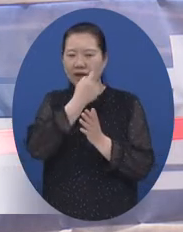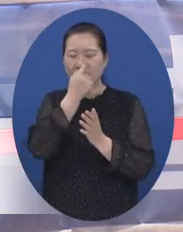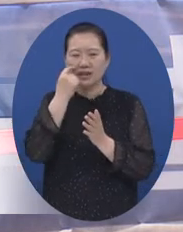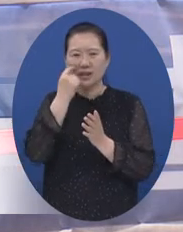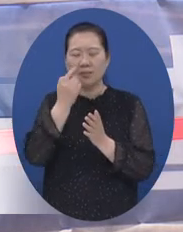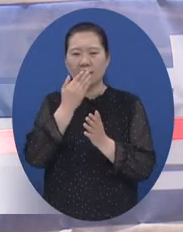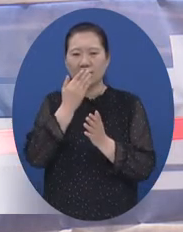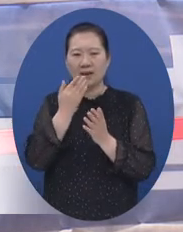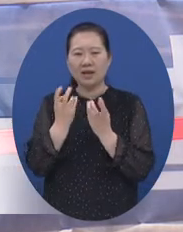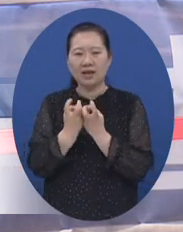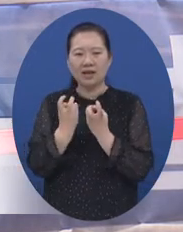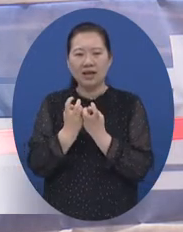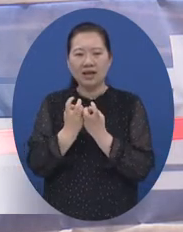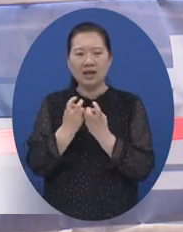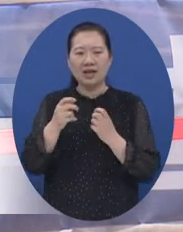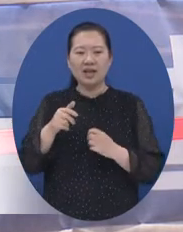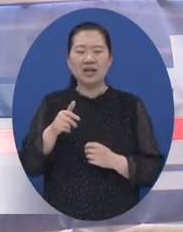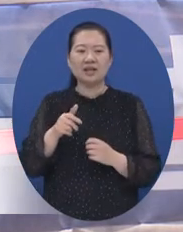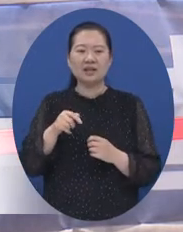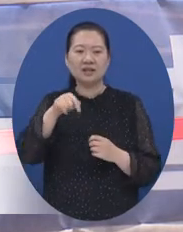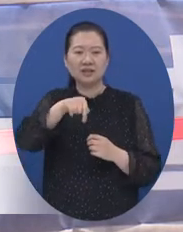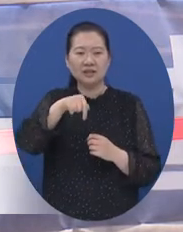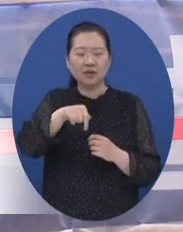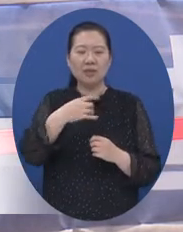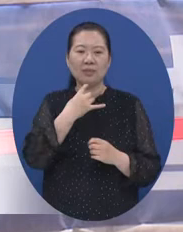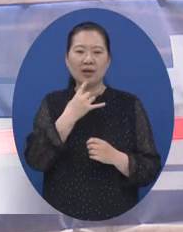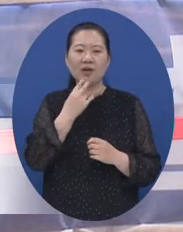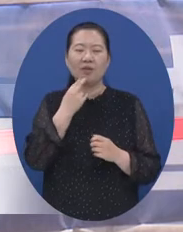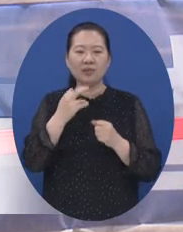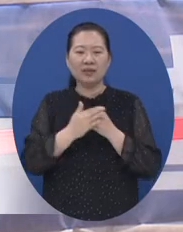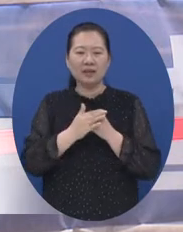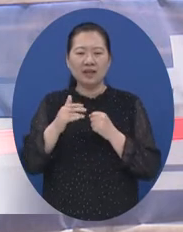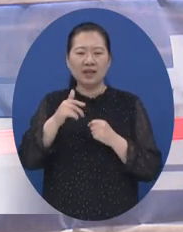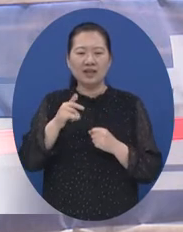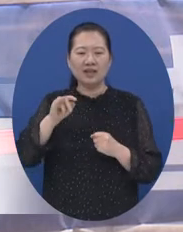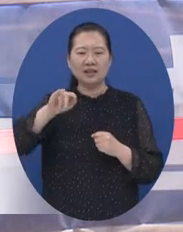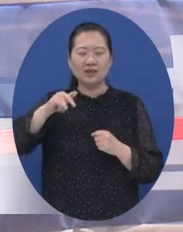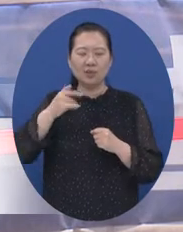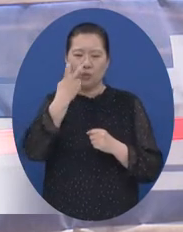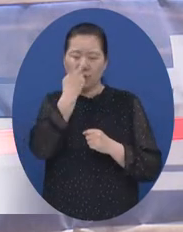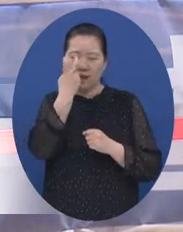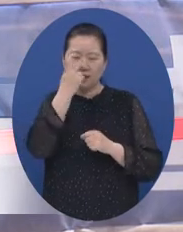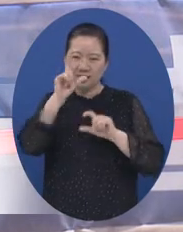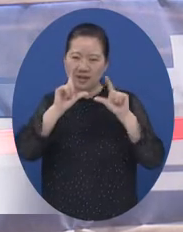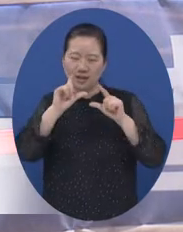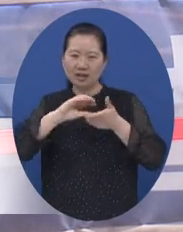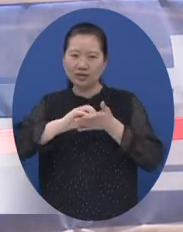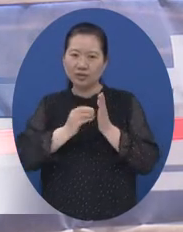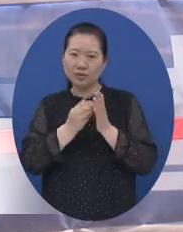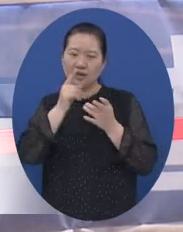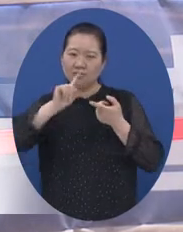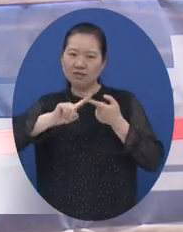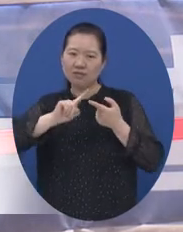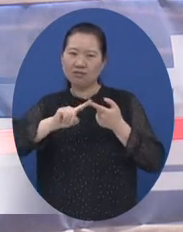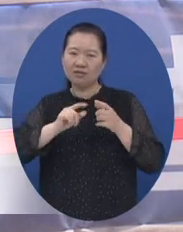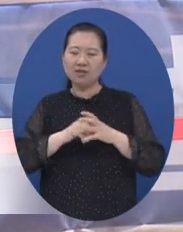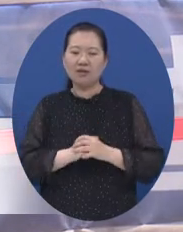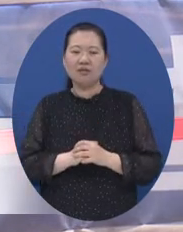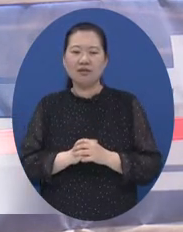방법이 개척관리뿐이 없거든요. 그래서 그 개척관리 상태가 적절하게 하고 있는지,